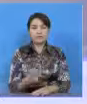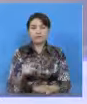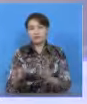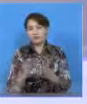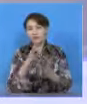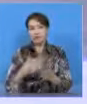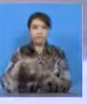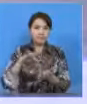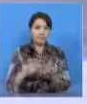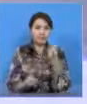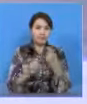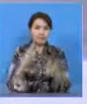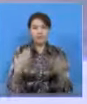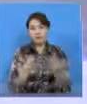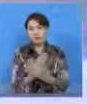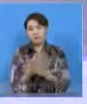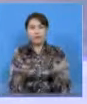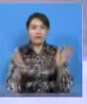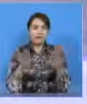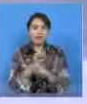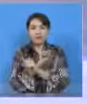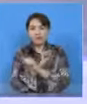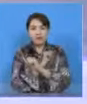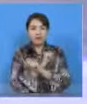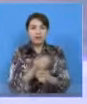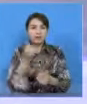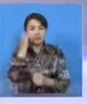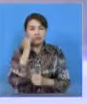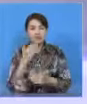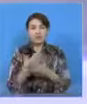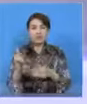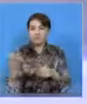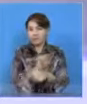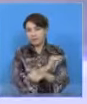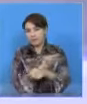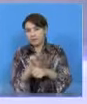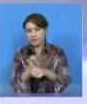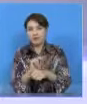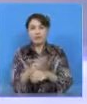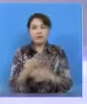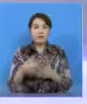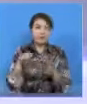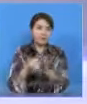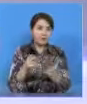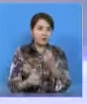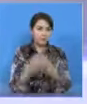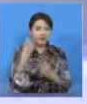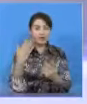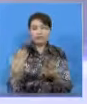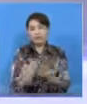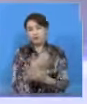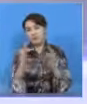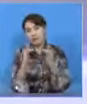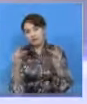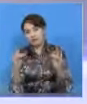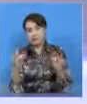Совсем скоро в городе появятся новые места для отдыха, а старые пройдут капитальную реконструкцию. В них появятся новые